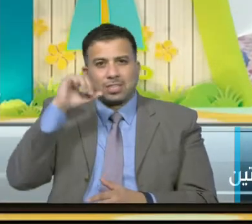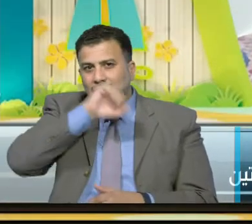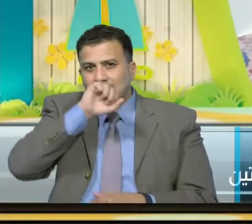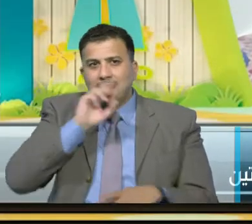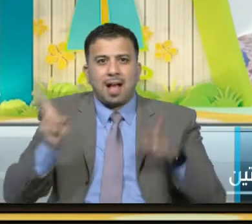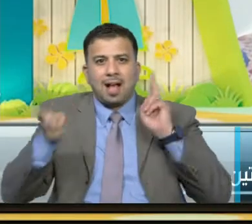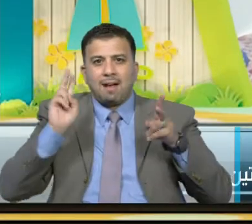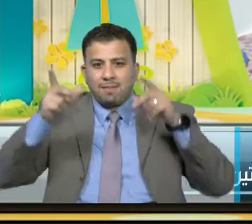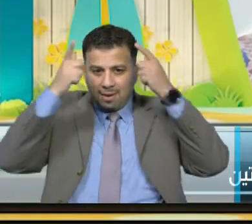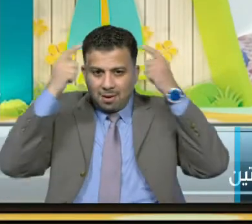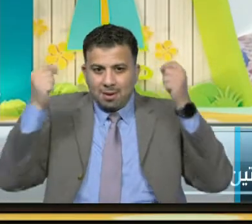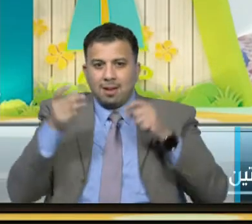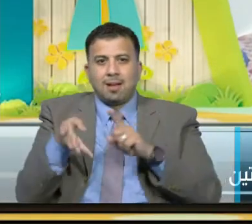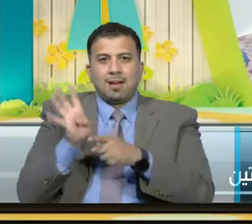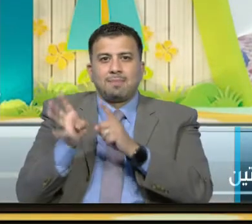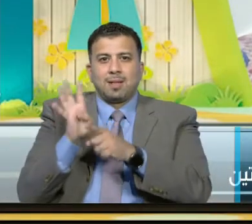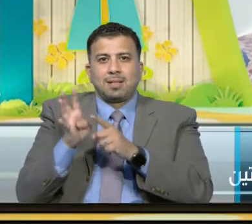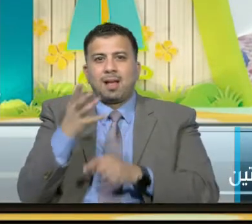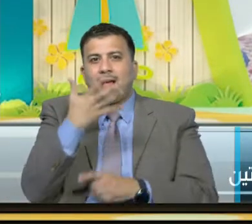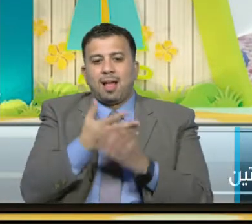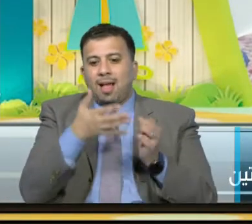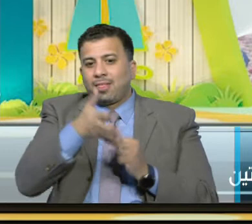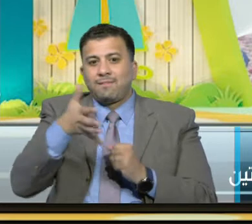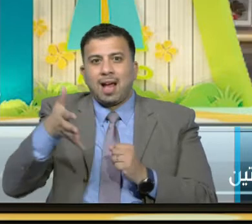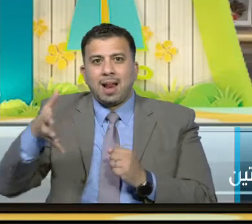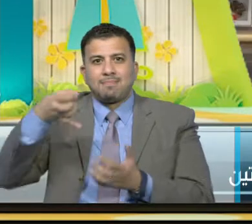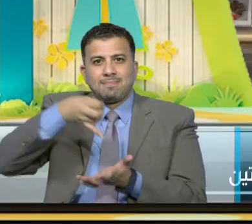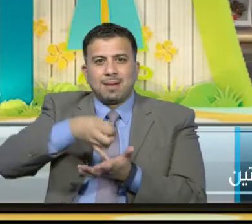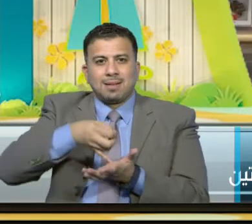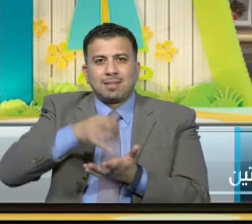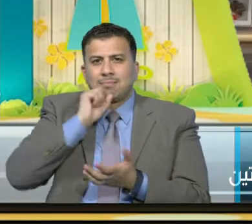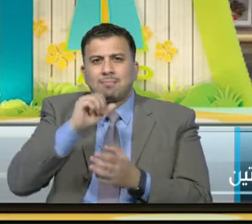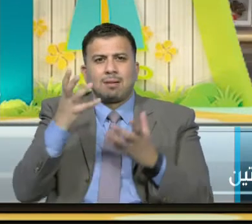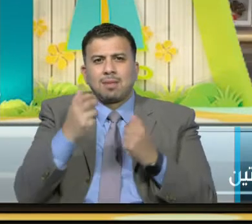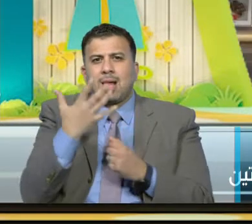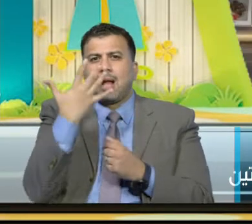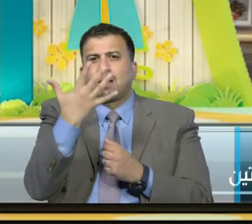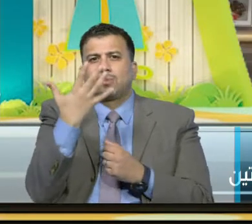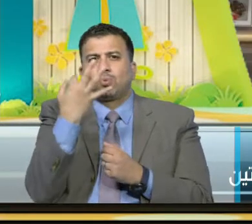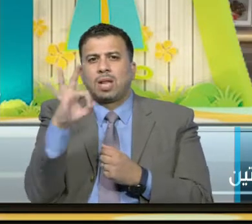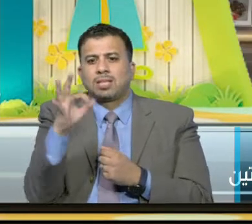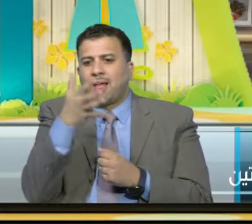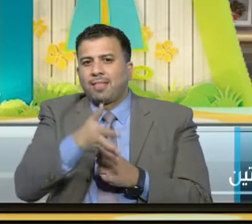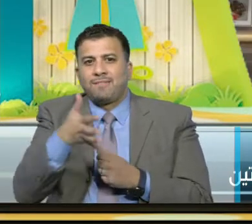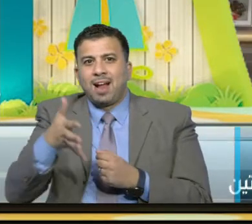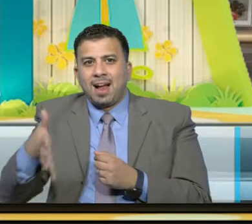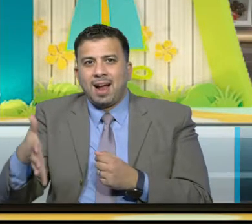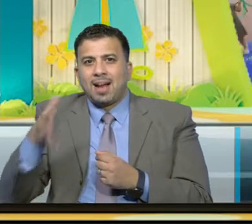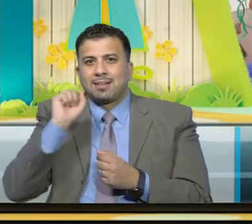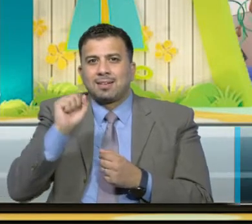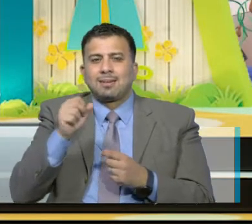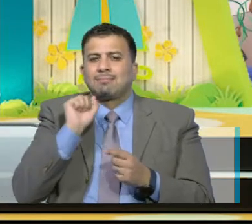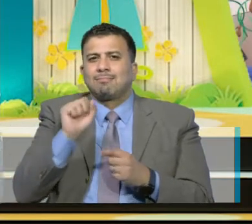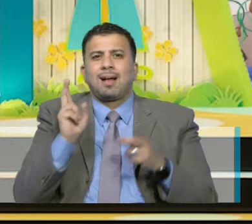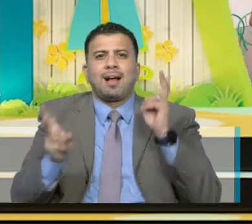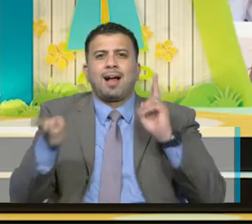حفل تخريج الدفعة 14 لأطفال المركز، والتي تضمنت ما يقارب 35 طفلاً خلال مراسم